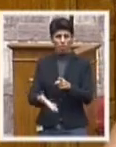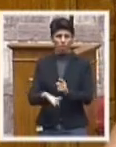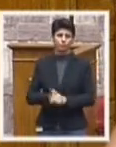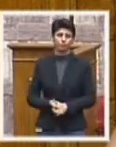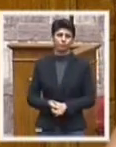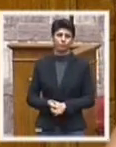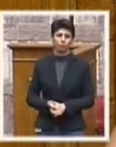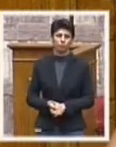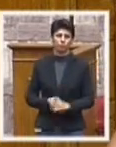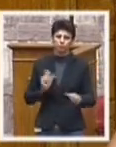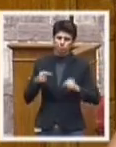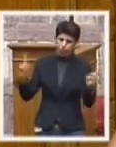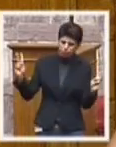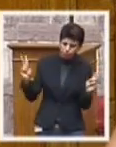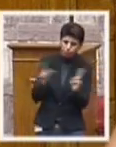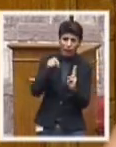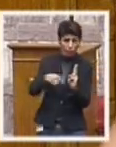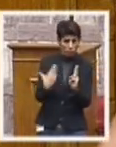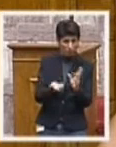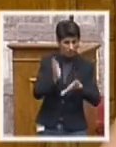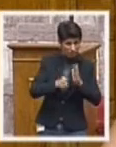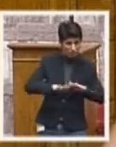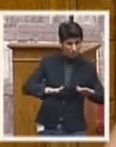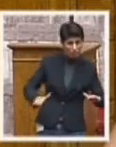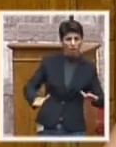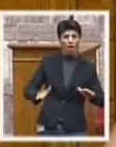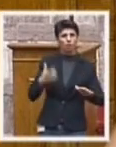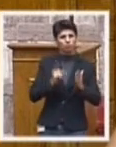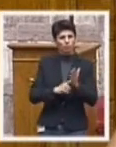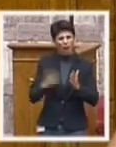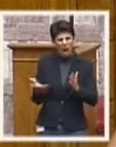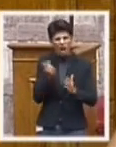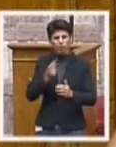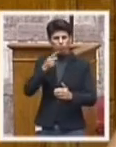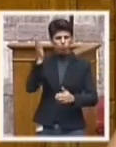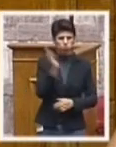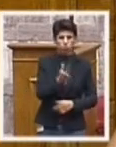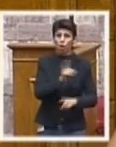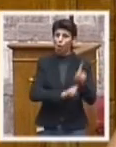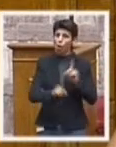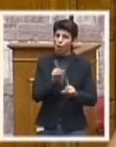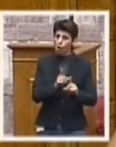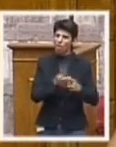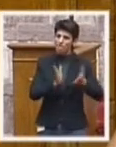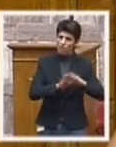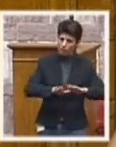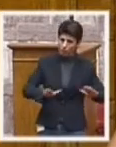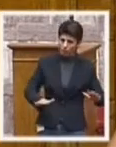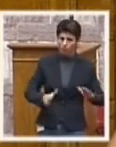την καταπολέμηση και εξαφάνιση αυτού του φαινομένου, καθίσταται αναγκαία επιβολή αυστηρών κυρώσεων σε αυτούς που υποπέφτουν σε τέτοιες αποτρόπες